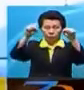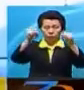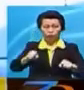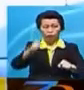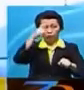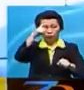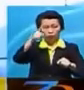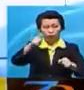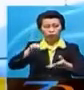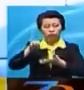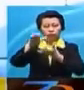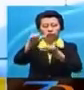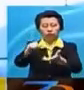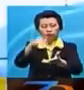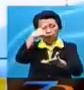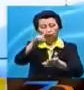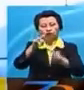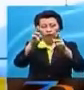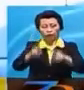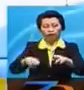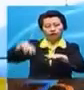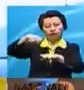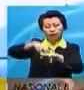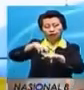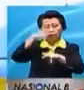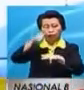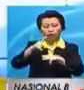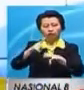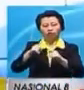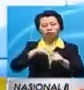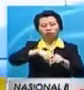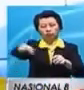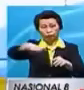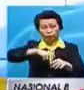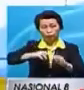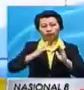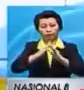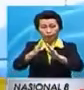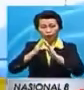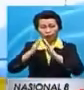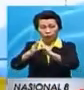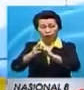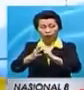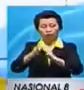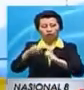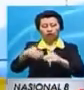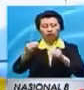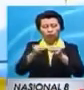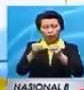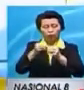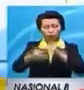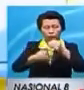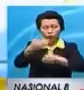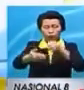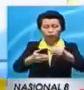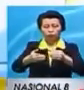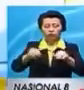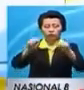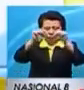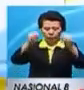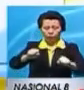to deliver to the rakyat, particularly to city dwellers, a much improved public transport